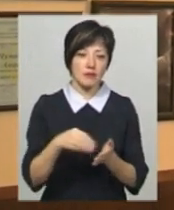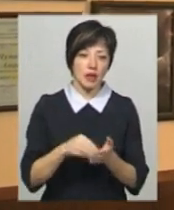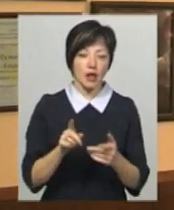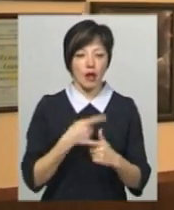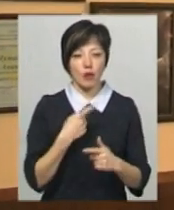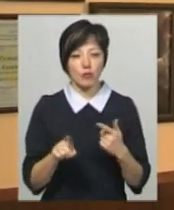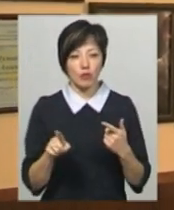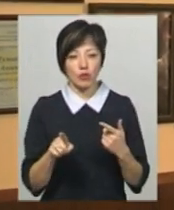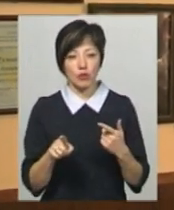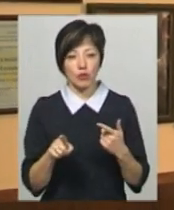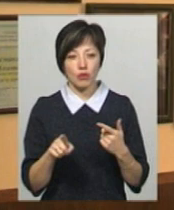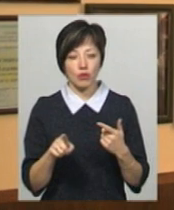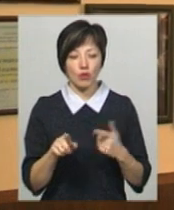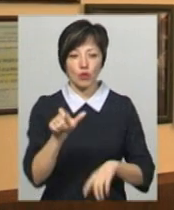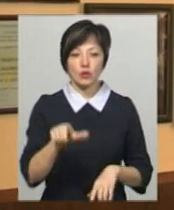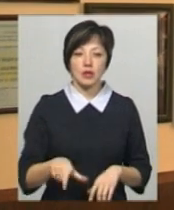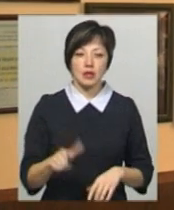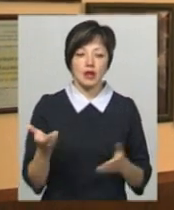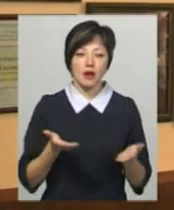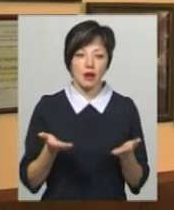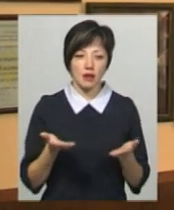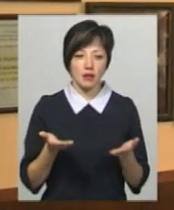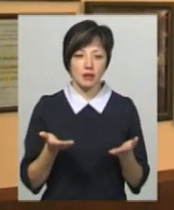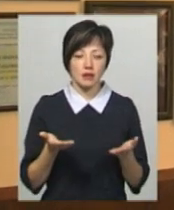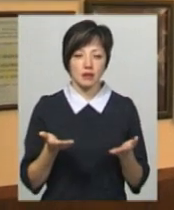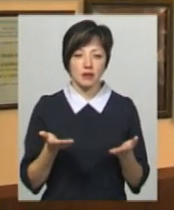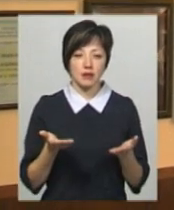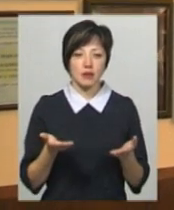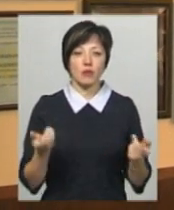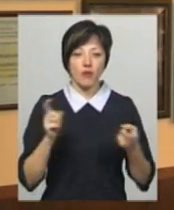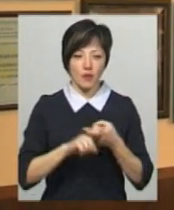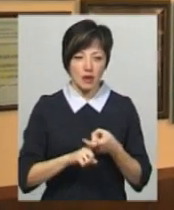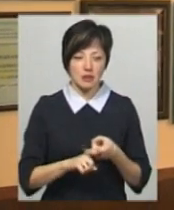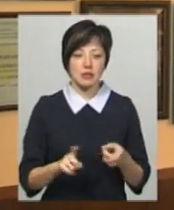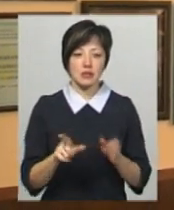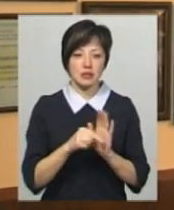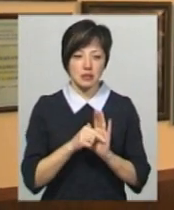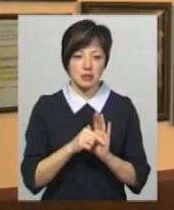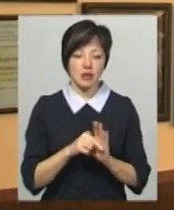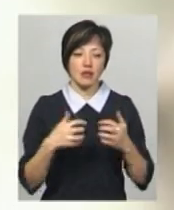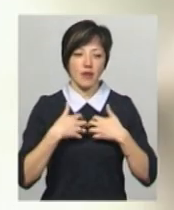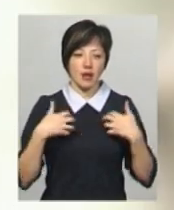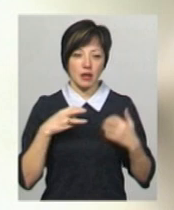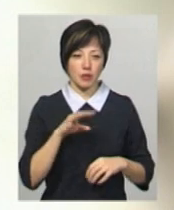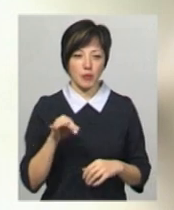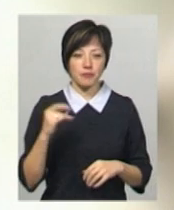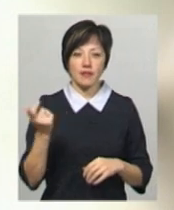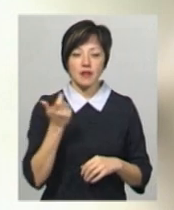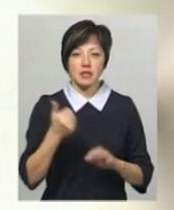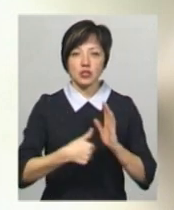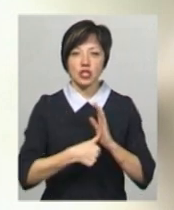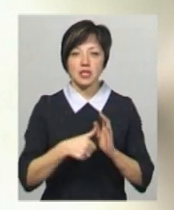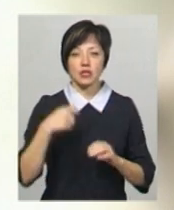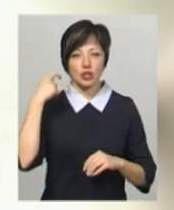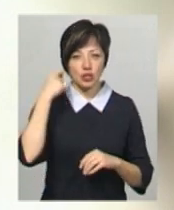чи це могла бути людина, яка якимось чином пов'язана з тваринами. Власник 6-річного